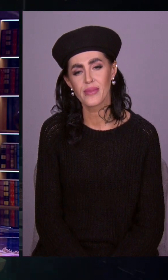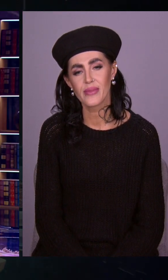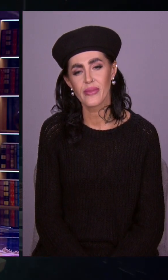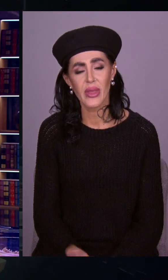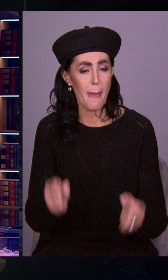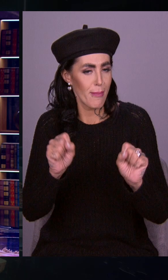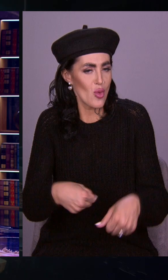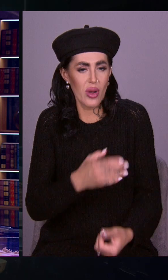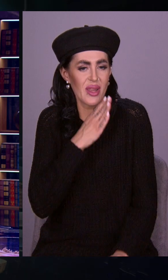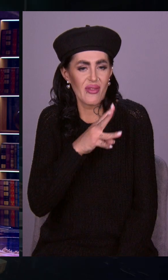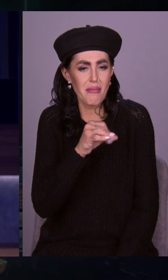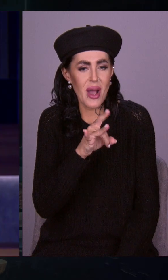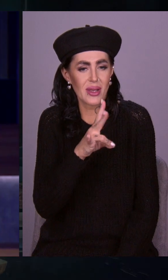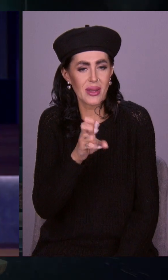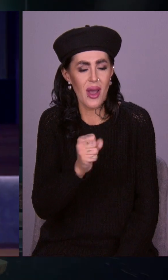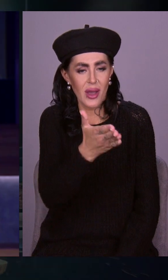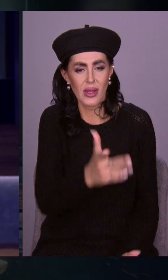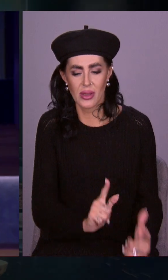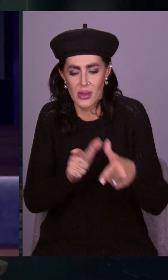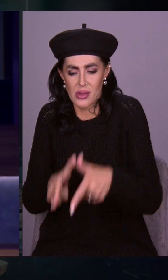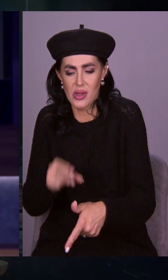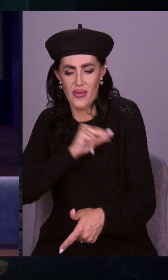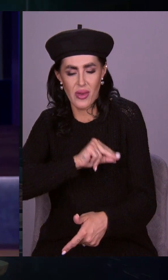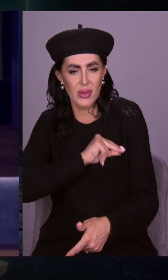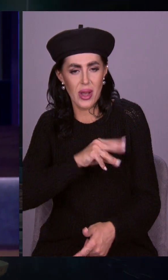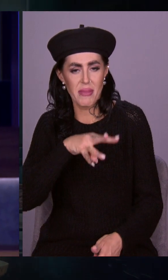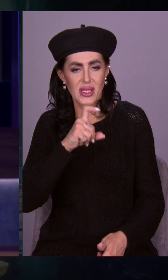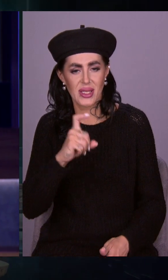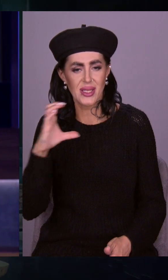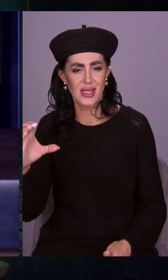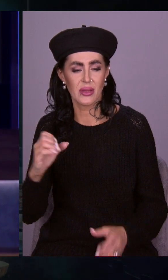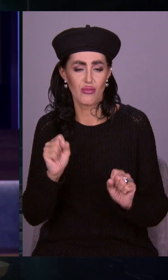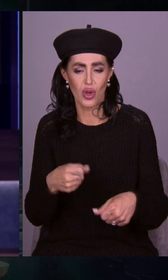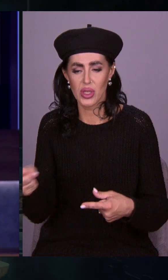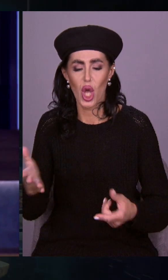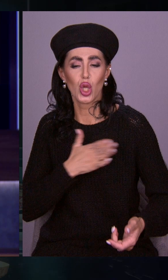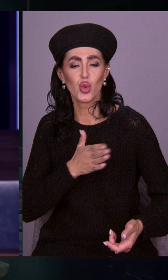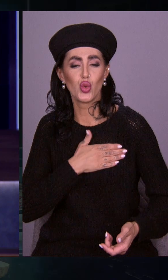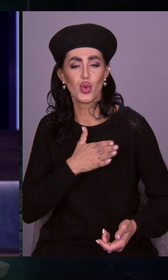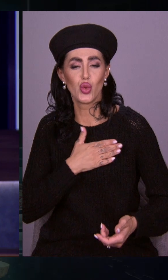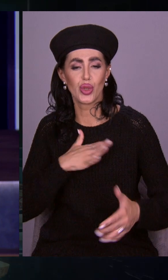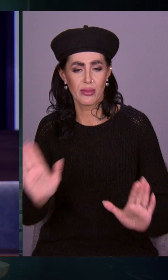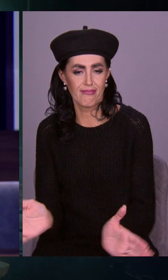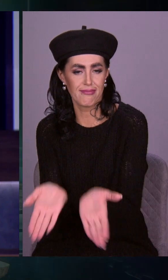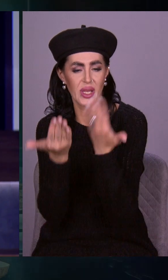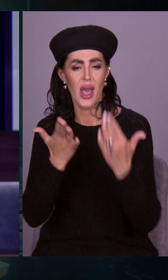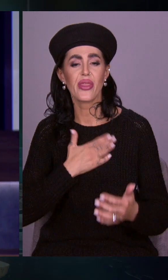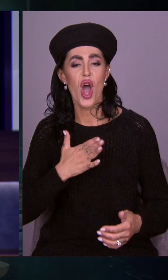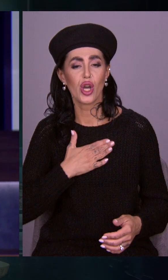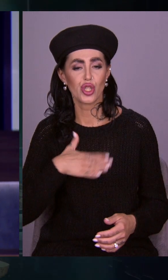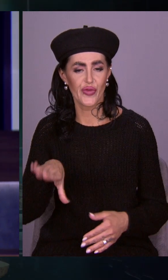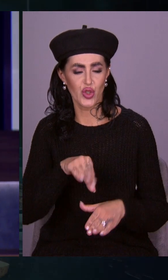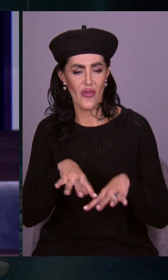вона своєю музикою, як вона сказала, розплющувала душі іноземних чиновників. А потім із-за